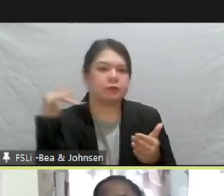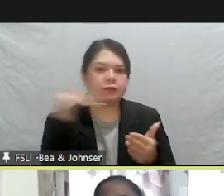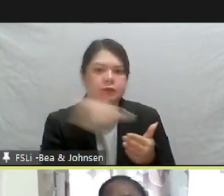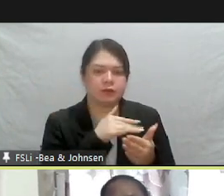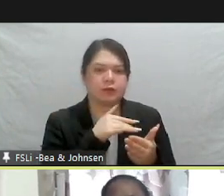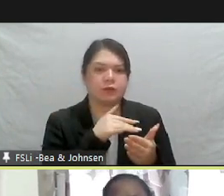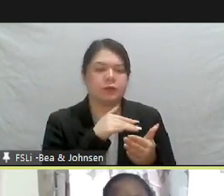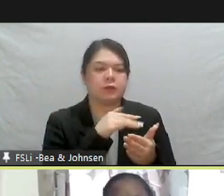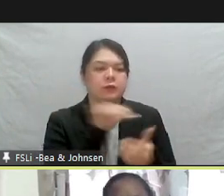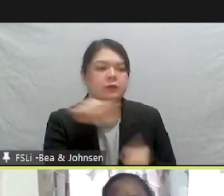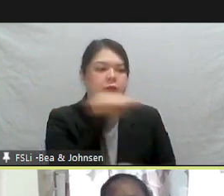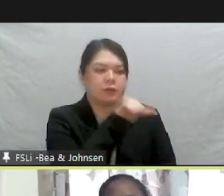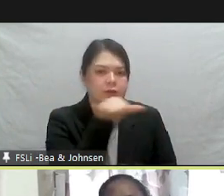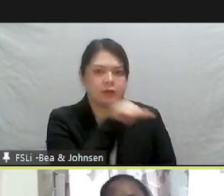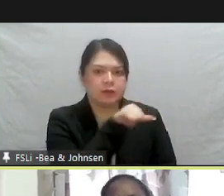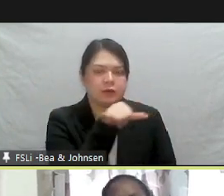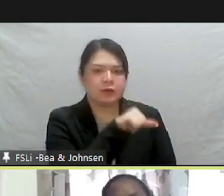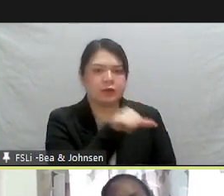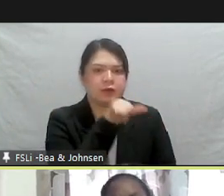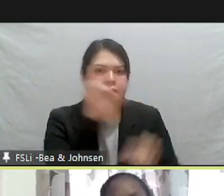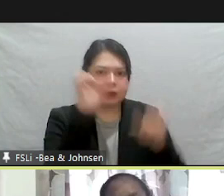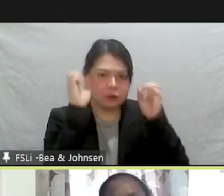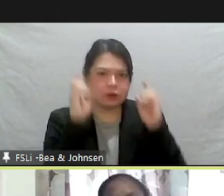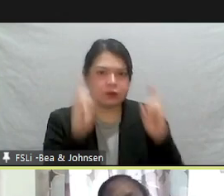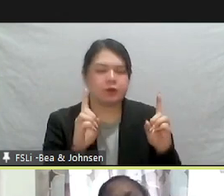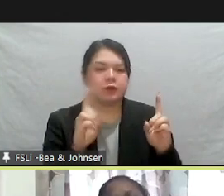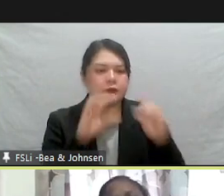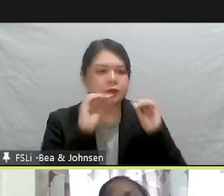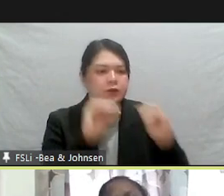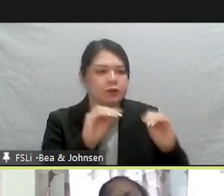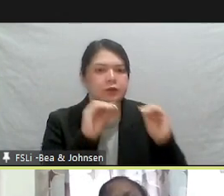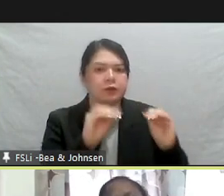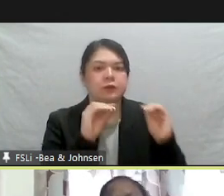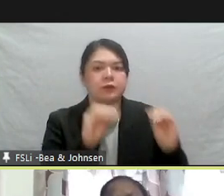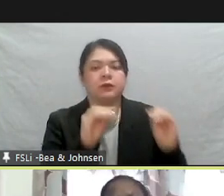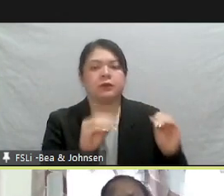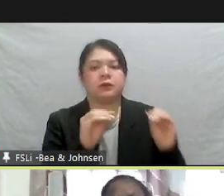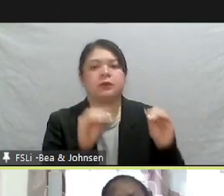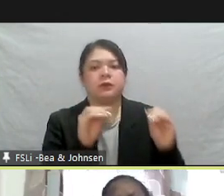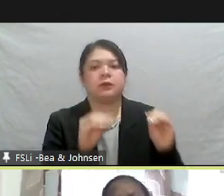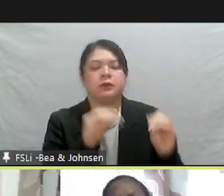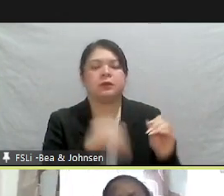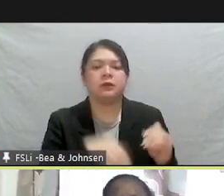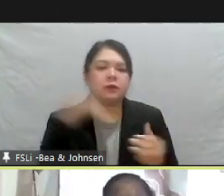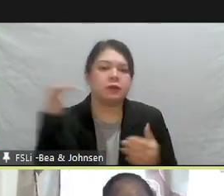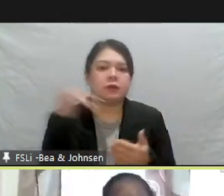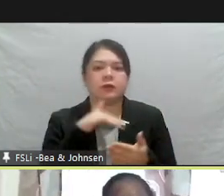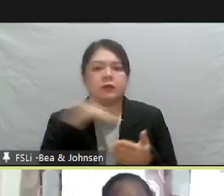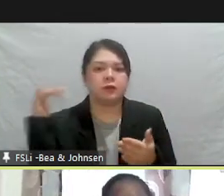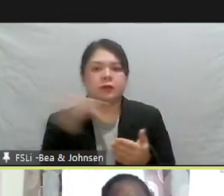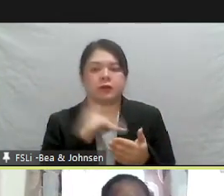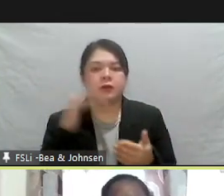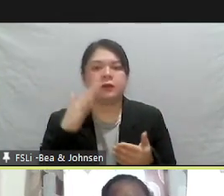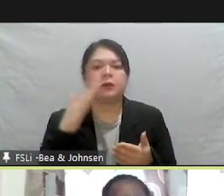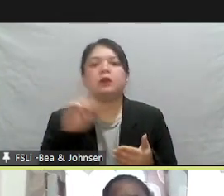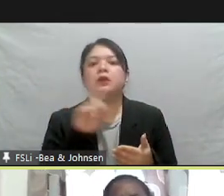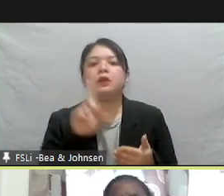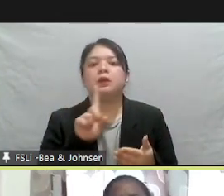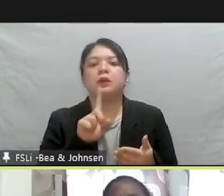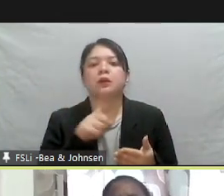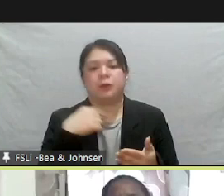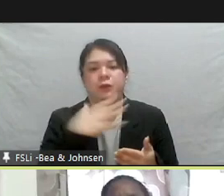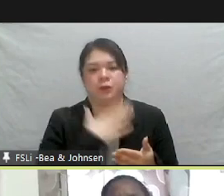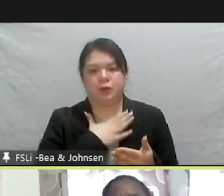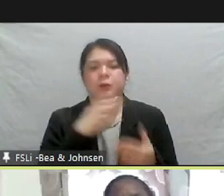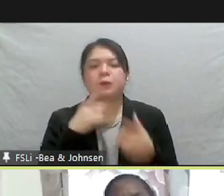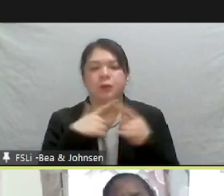kapwa, mga o kaya mga educator, mga tagapagturo, ang dapat pinag-aaralan nila ang lingwahe. Kasi